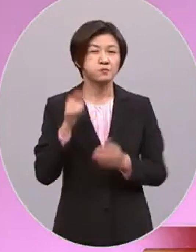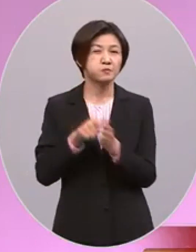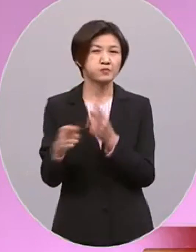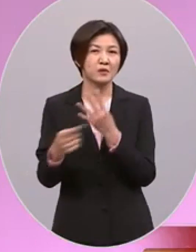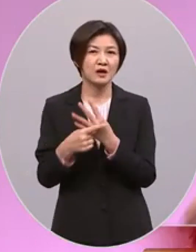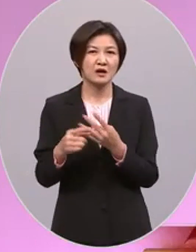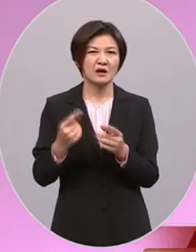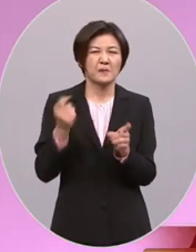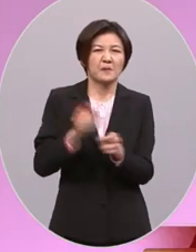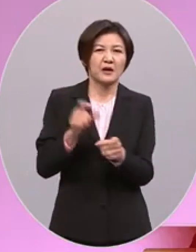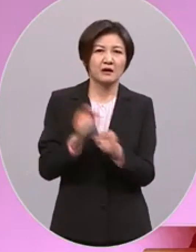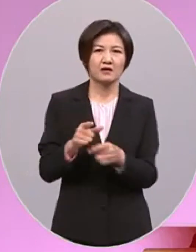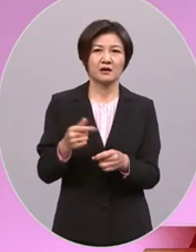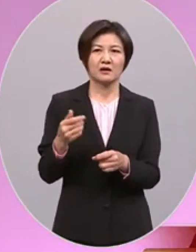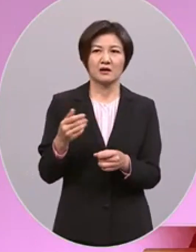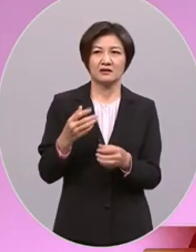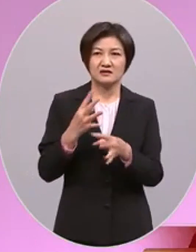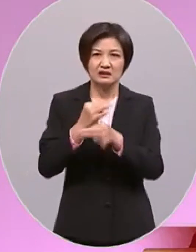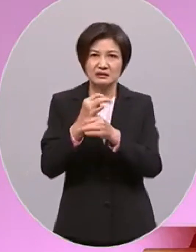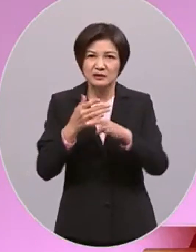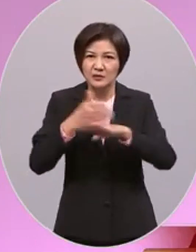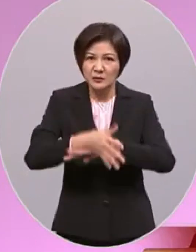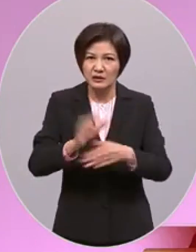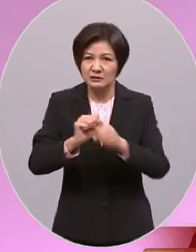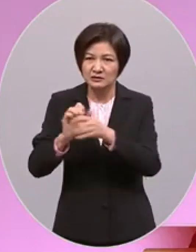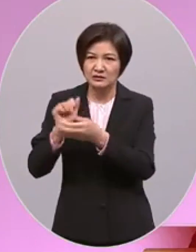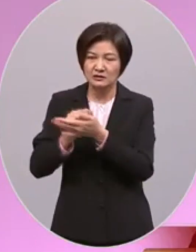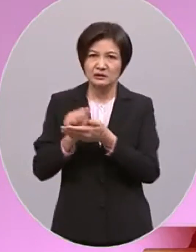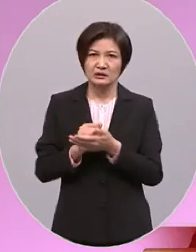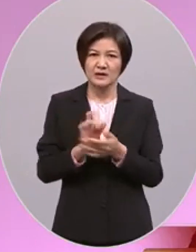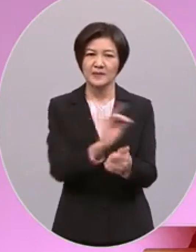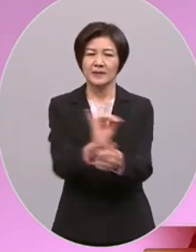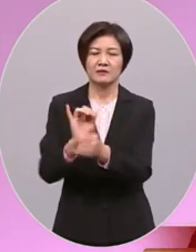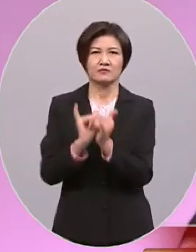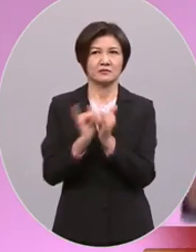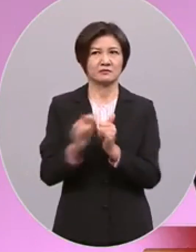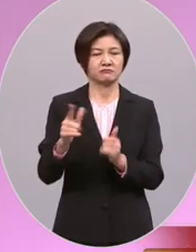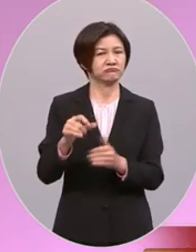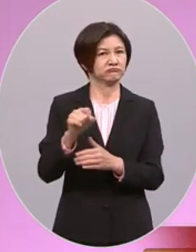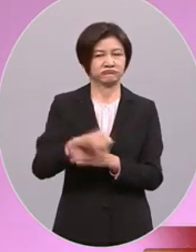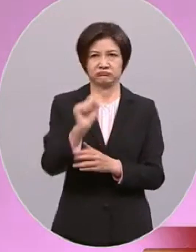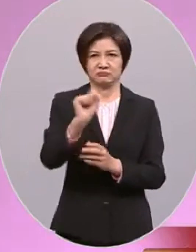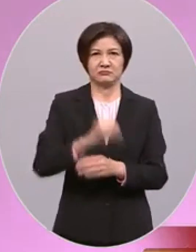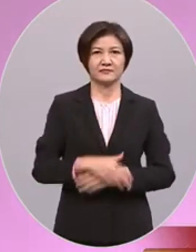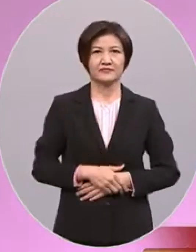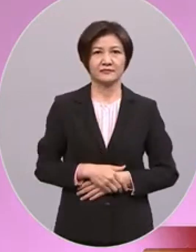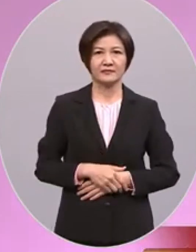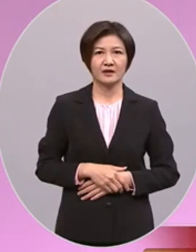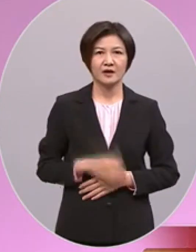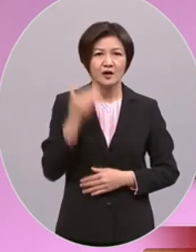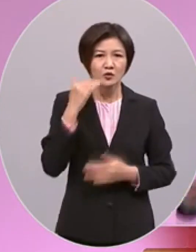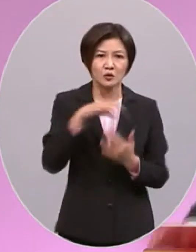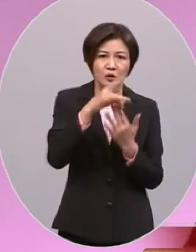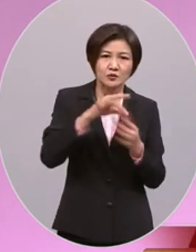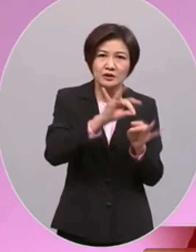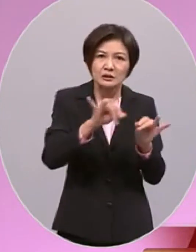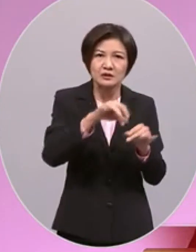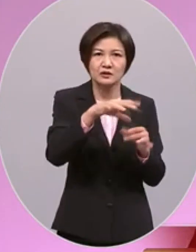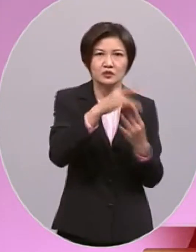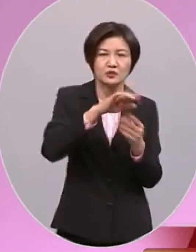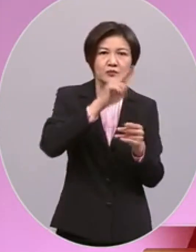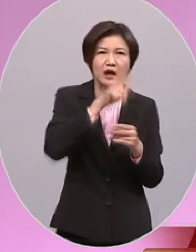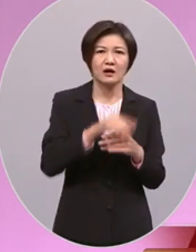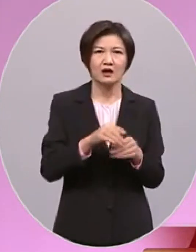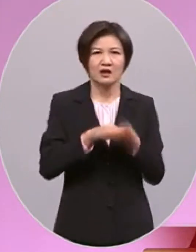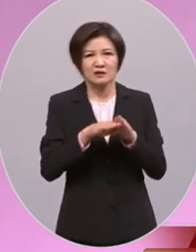曲现实、用过期资料来欺骗人民这样的公投呢，我们不能够同意。一个选址错误盖在断层的正上